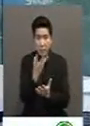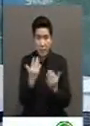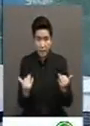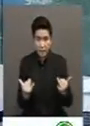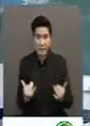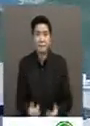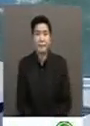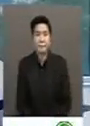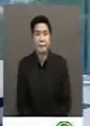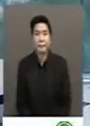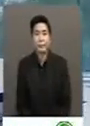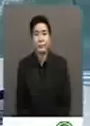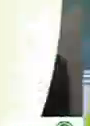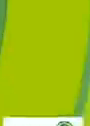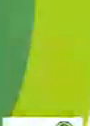ใหม่ค่ะ